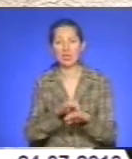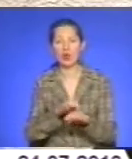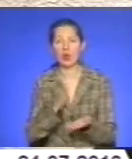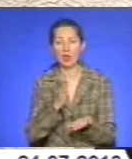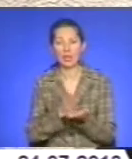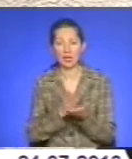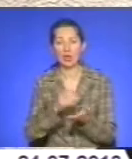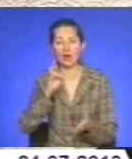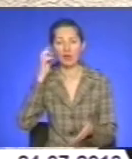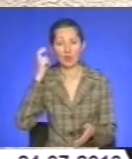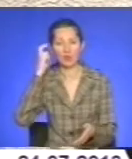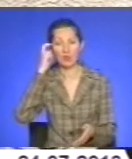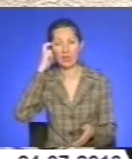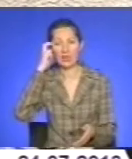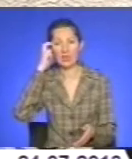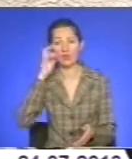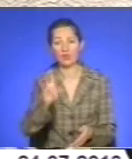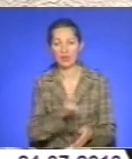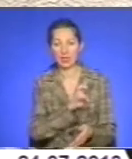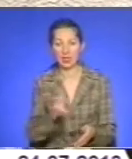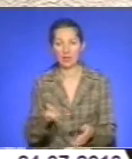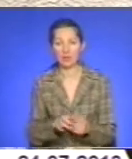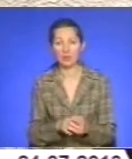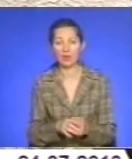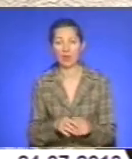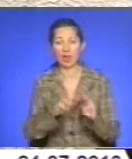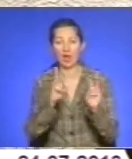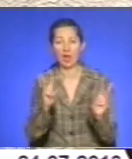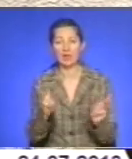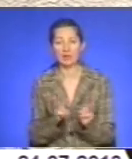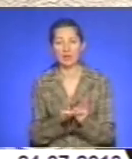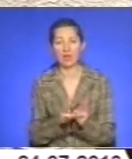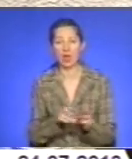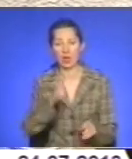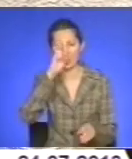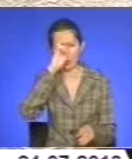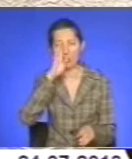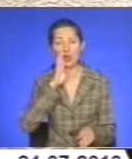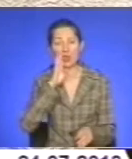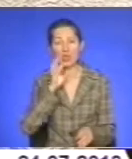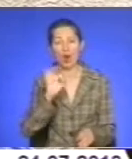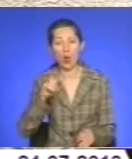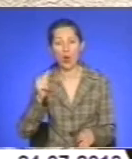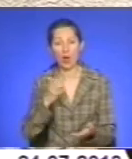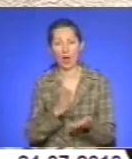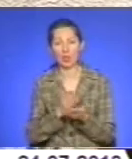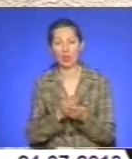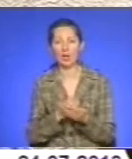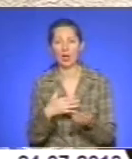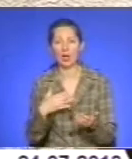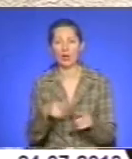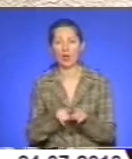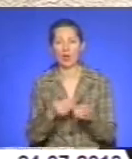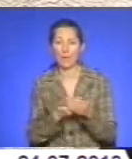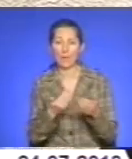Свята рівноапостольна княгиня Ольга є своєрідним предтечею для українського народу. У чому це полягає? Та